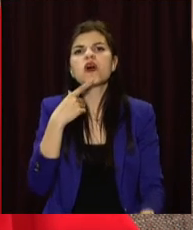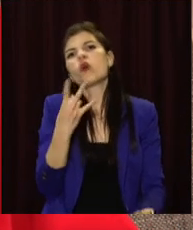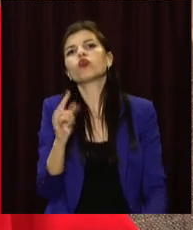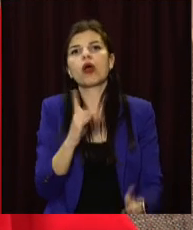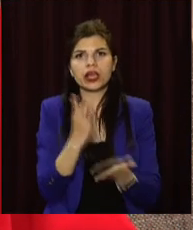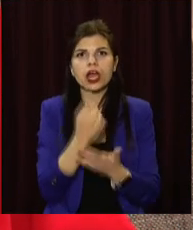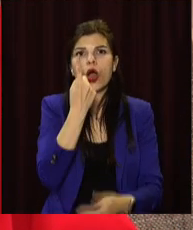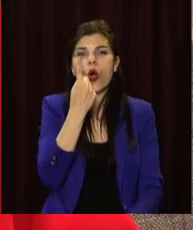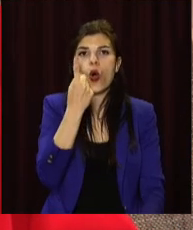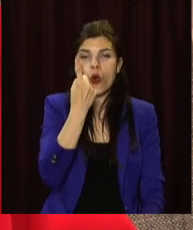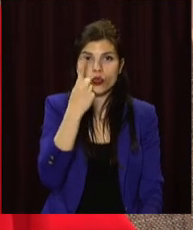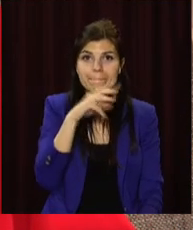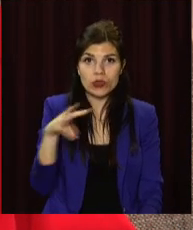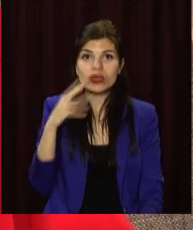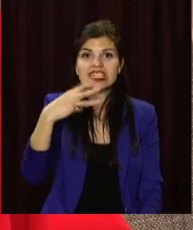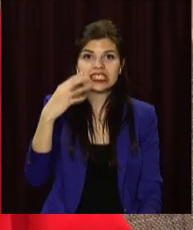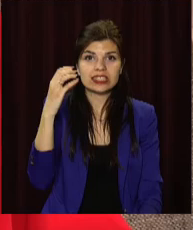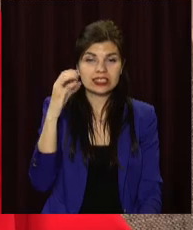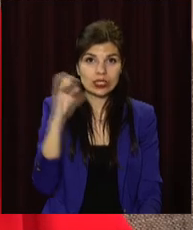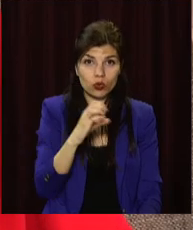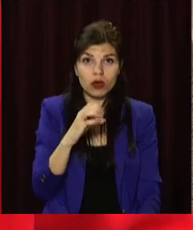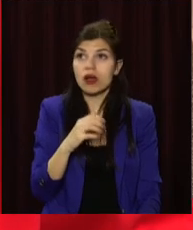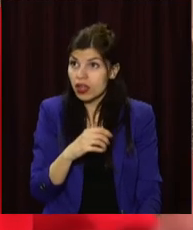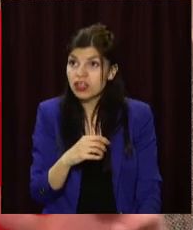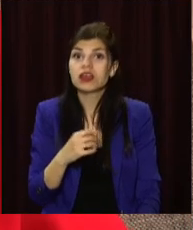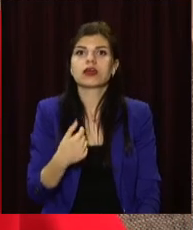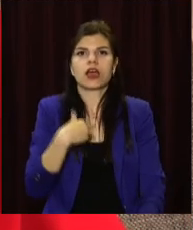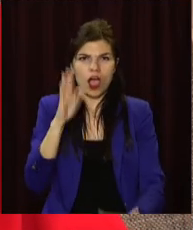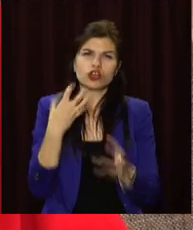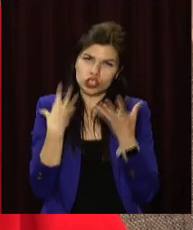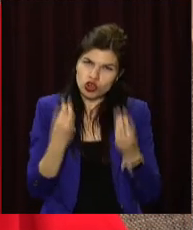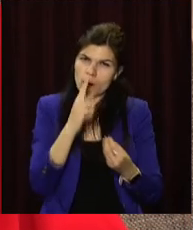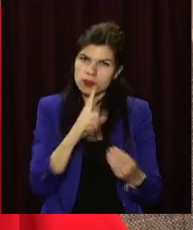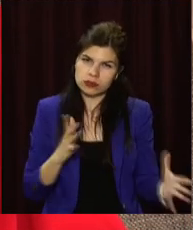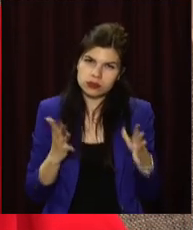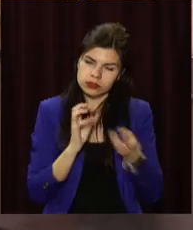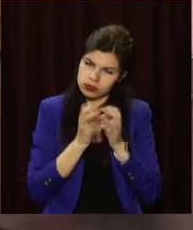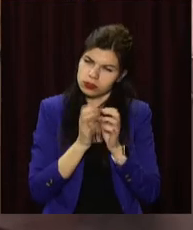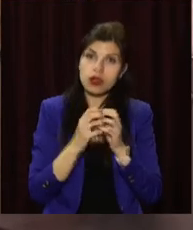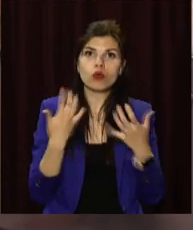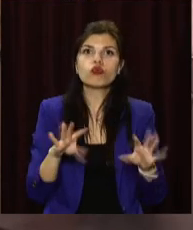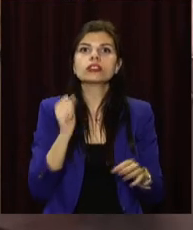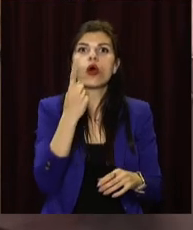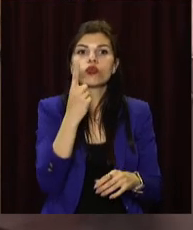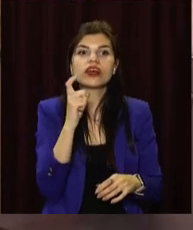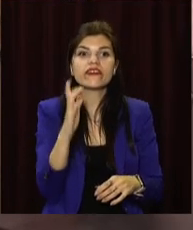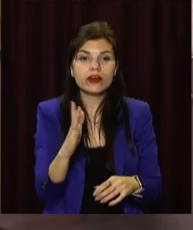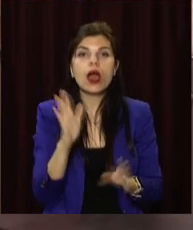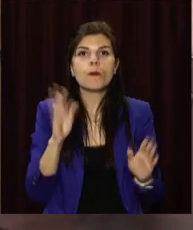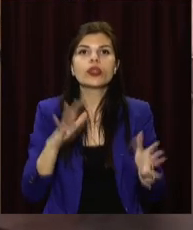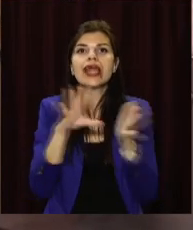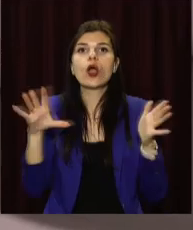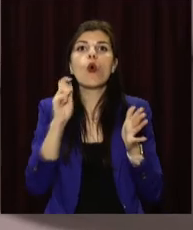збирає в офіційне час. Я прихожу домой і ще місяць так от роботи, роботи, збираю вже за хвилину. Далі були рекорди